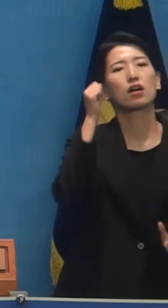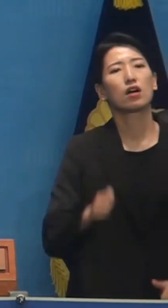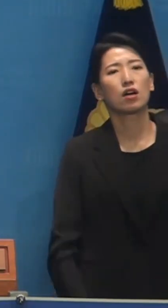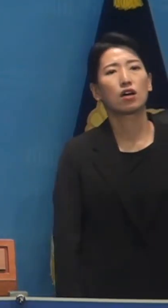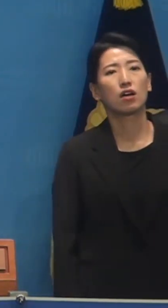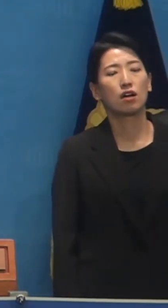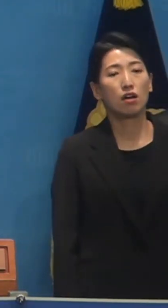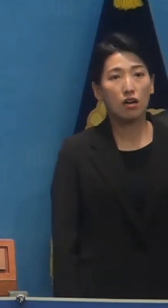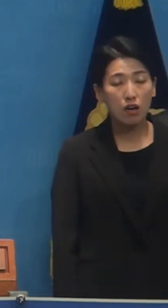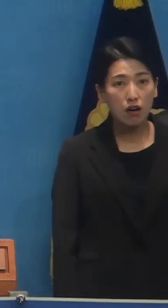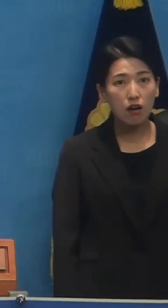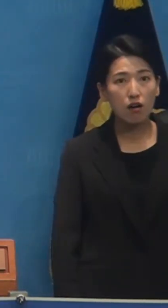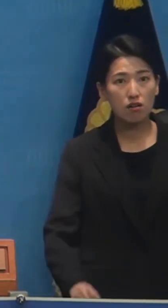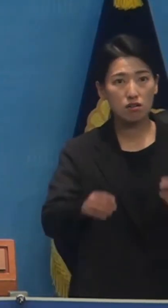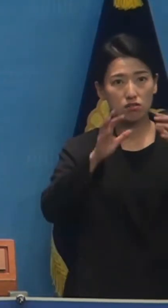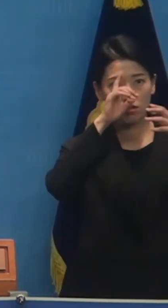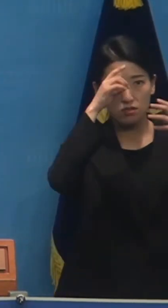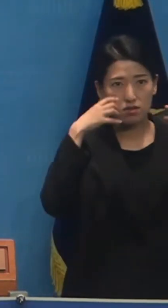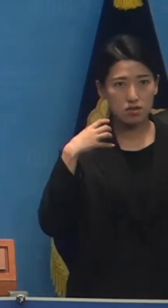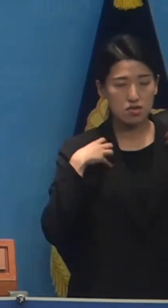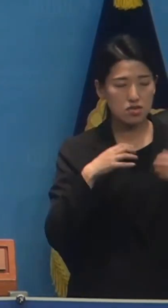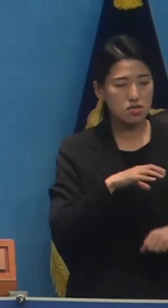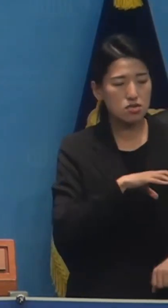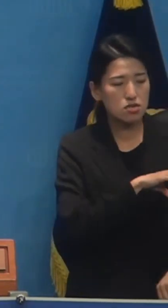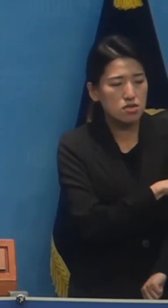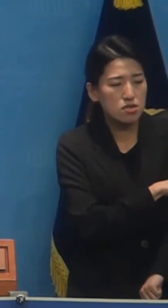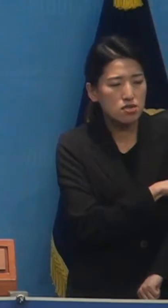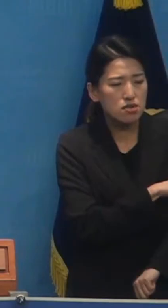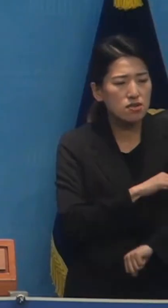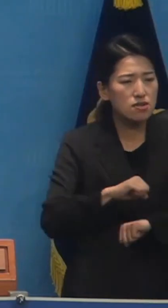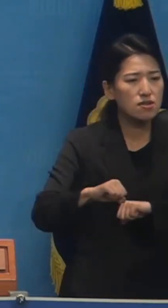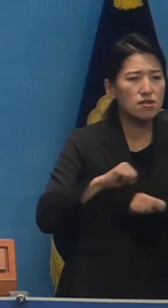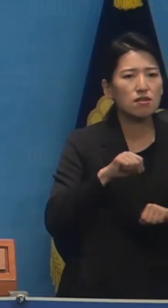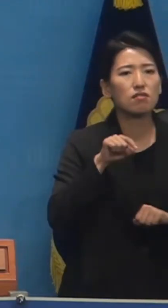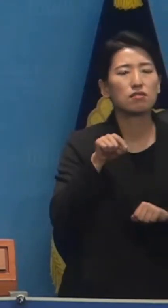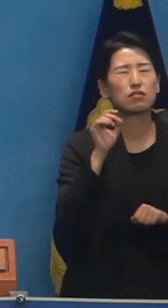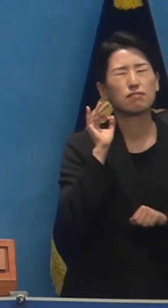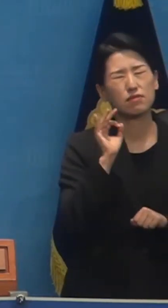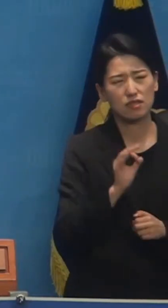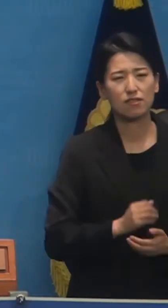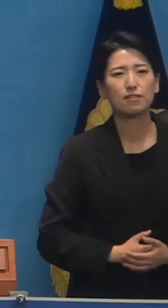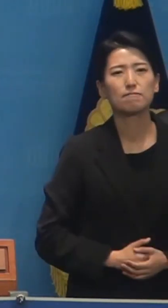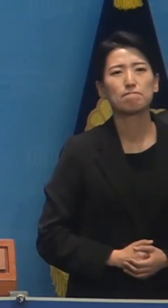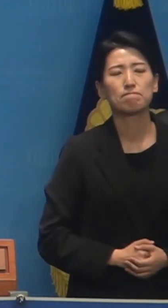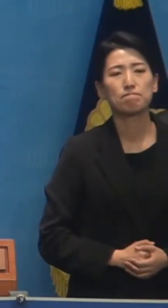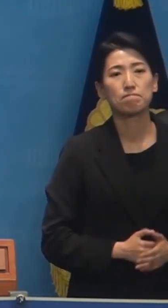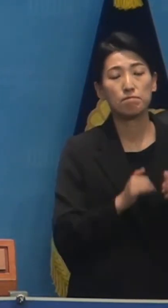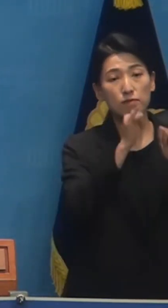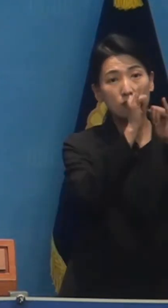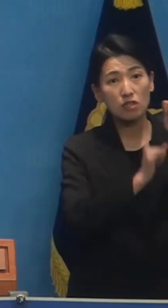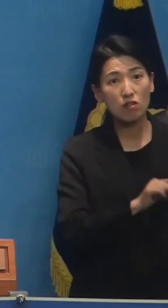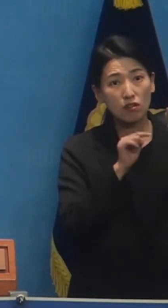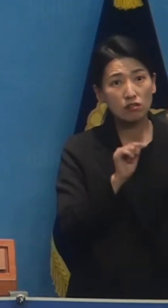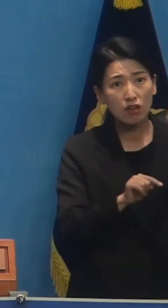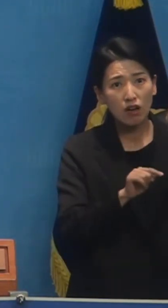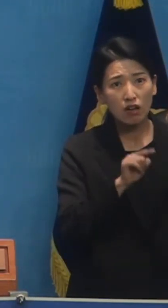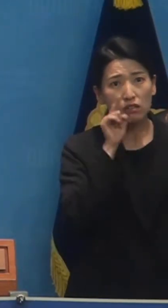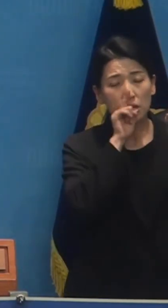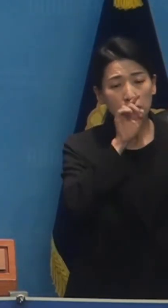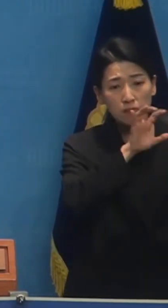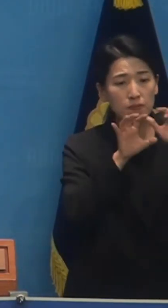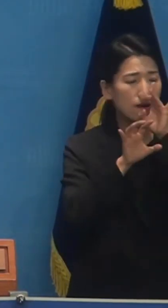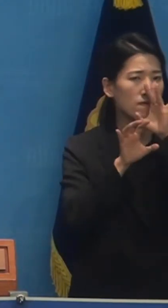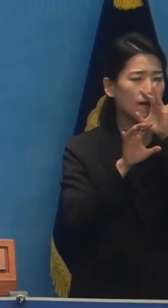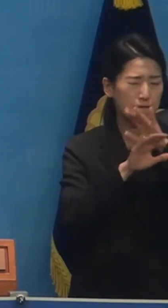공권력이 어떻게 동원되었는지를 잘 보여준다. 불행한 역사는 반드시 청산되어야